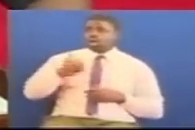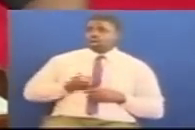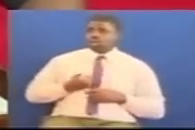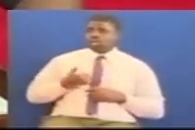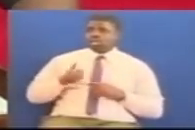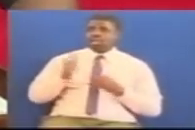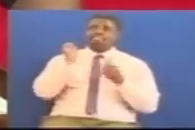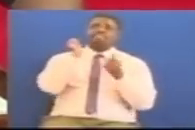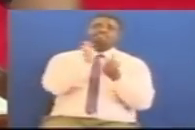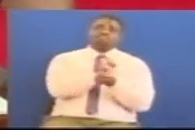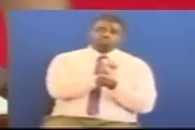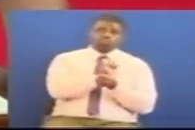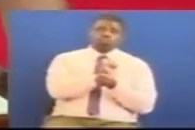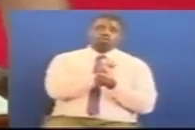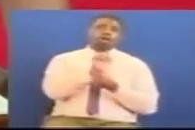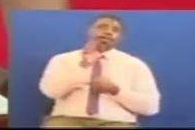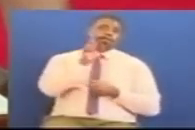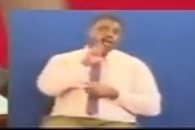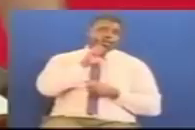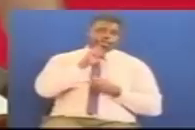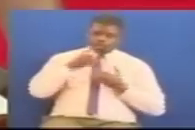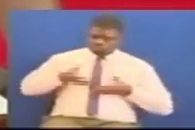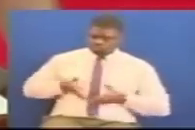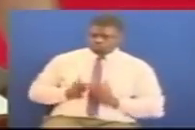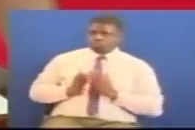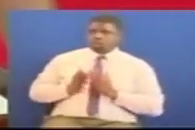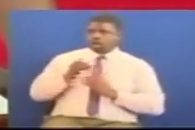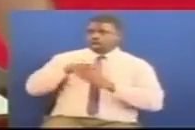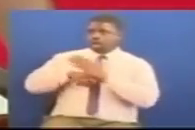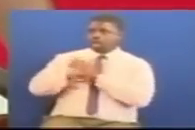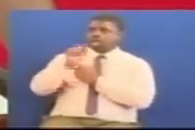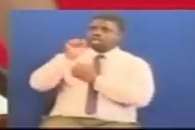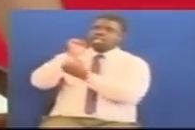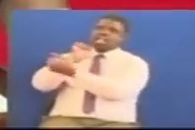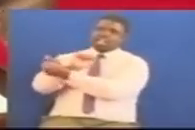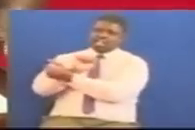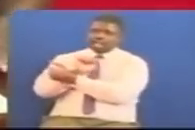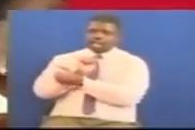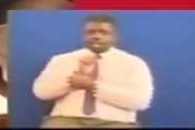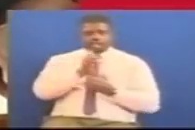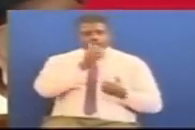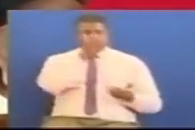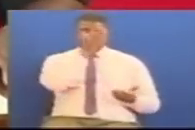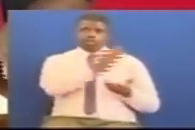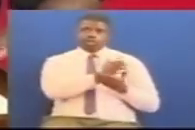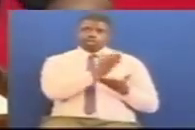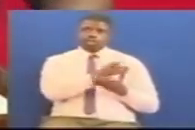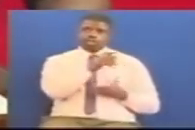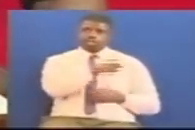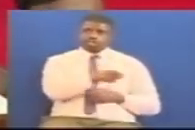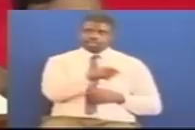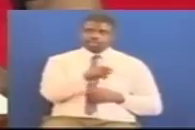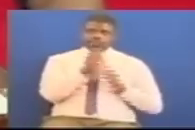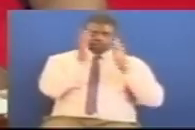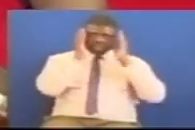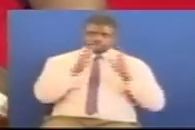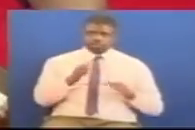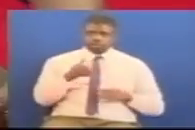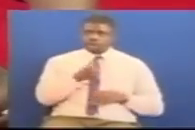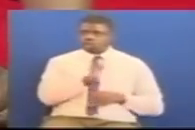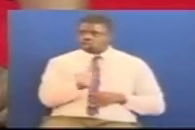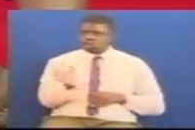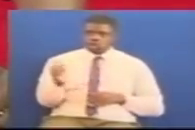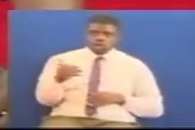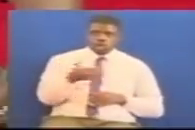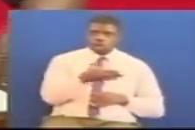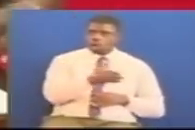ambao wanajifungua watoto wakiwa magerezani. Nataka nimhakikishie Mheshimiwa Nyoka wa Kijani, nyara